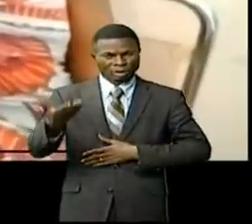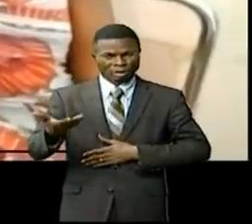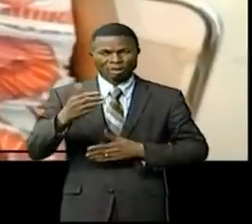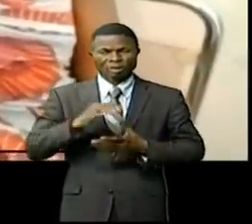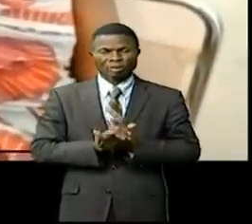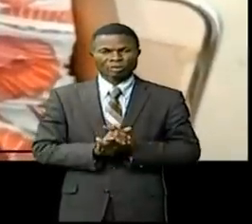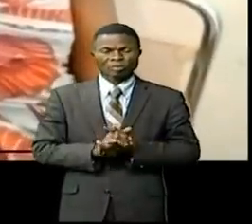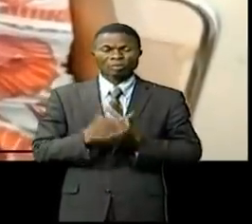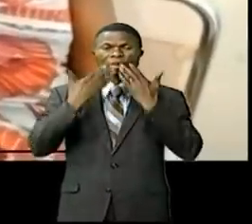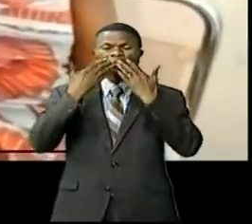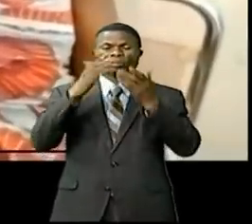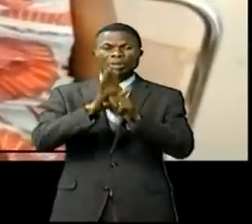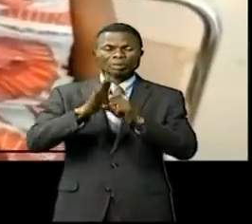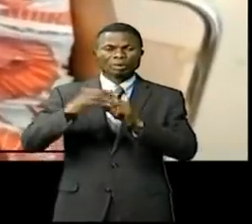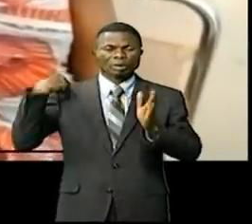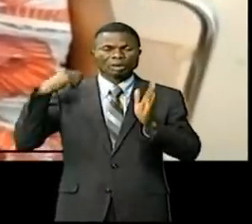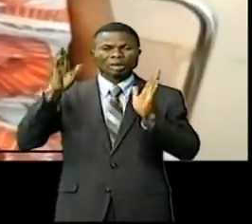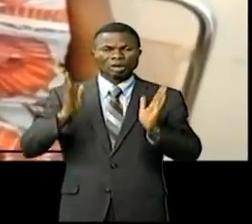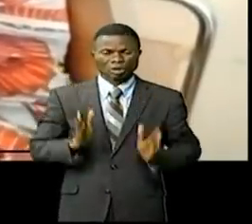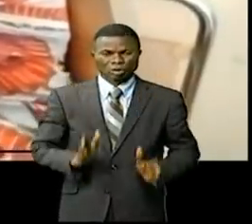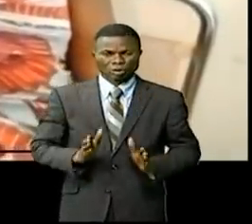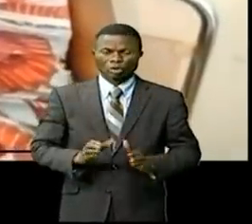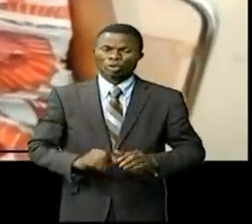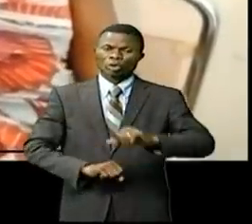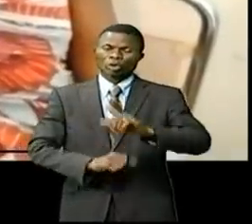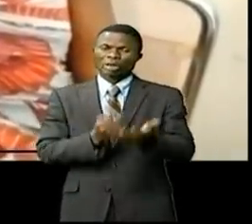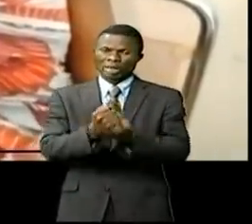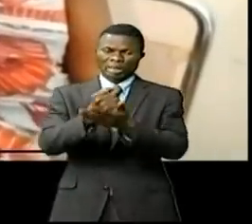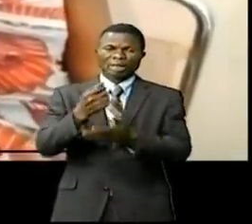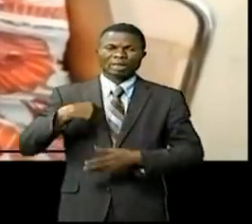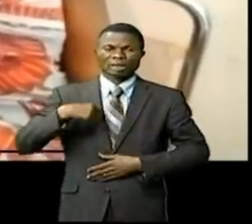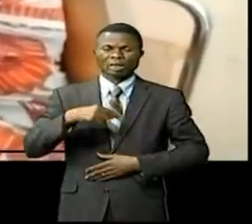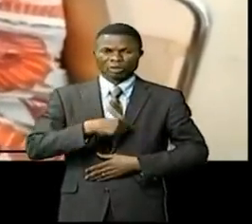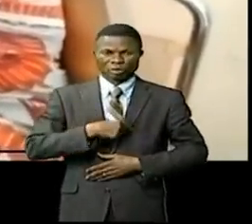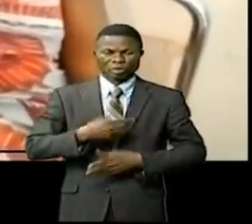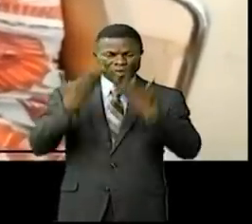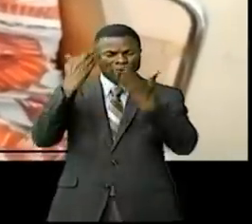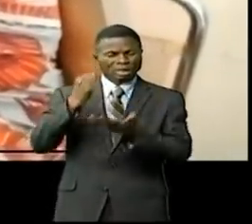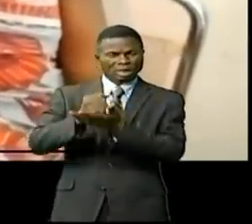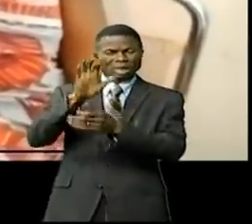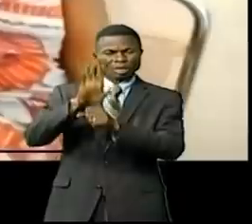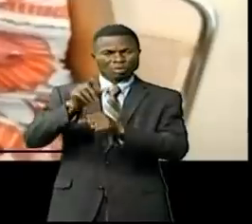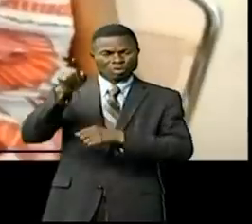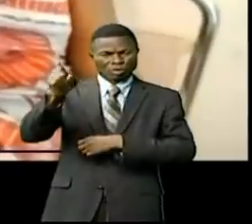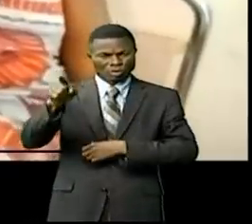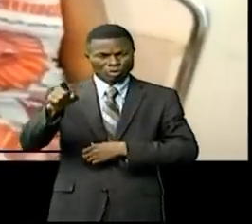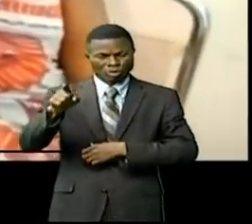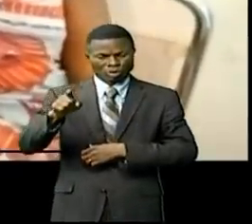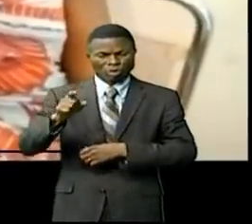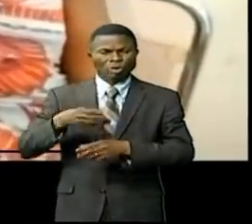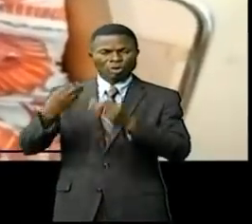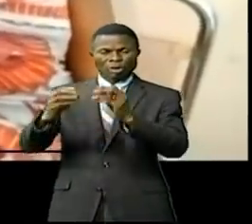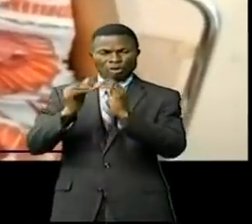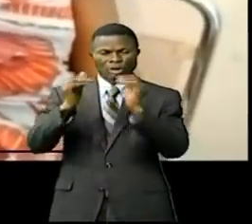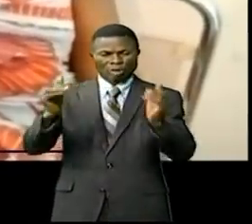Nous remercions le gouverneur pour cette assistance qui dit l'aide dans sa lourde mission de sécuriser la